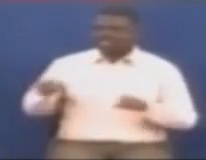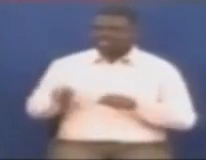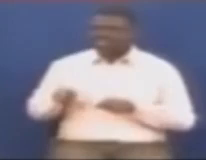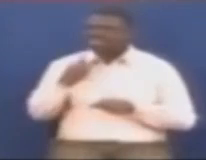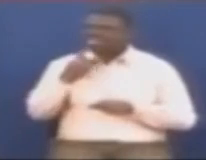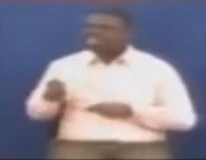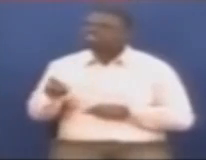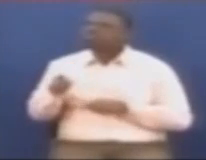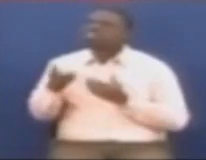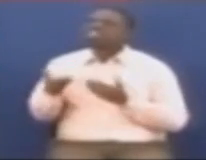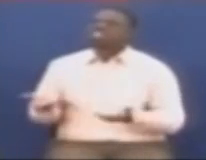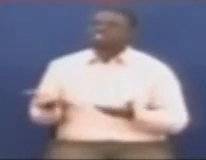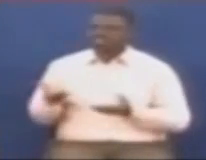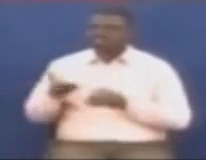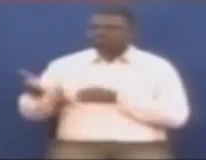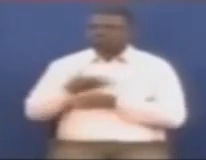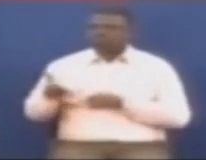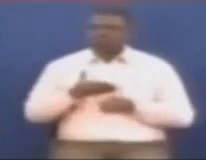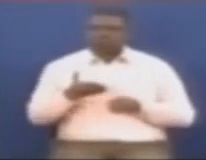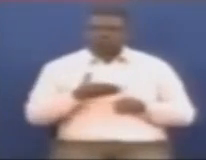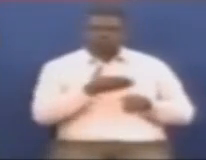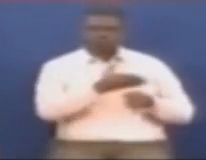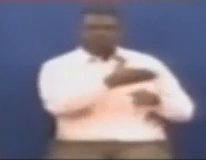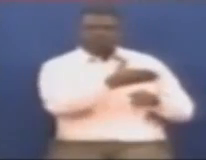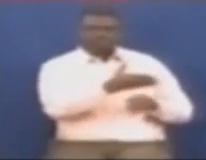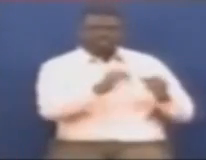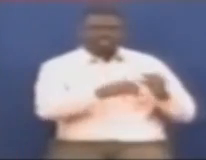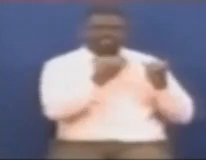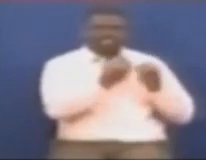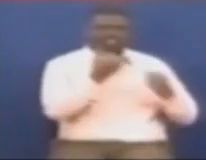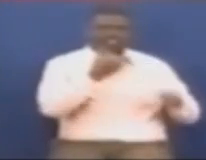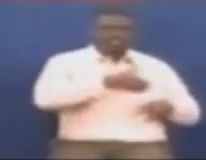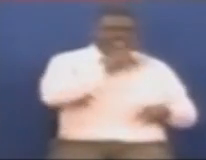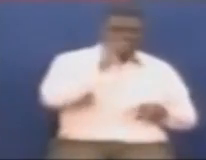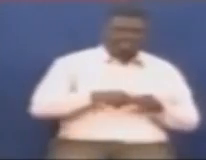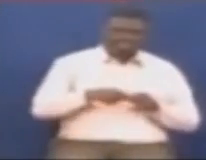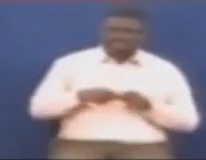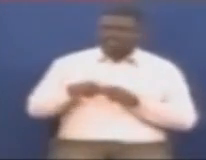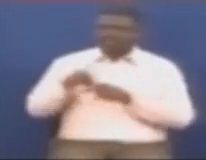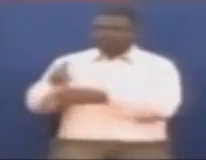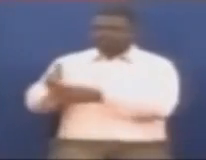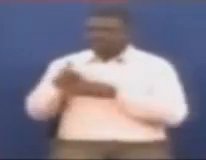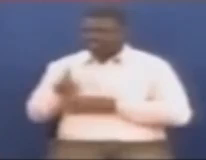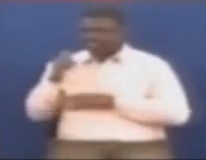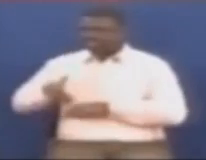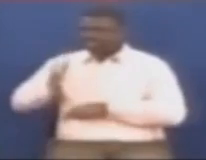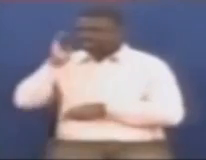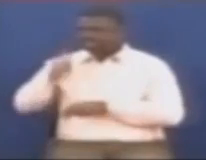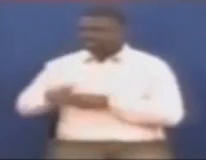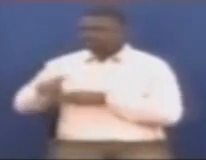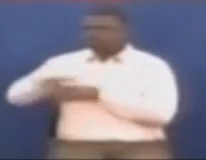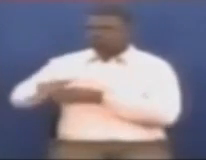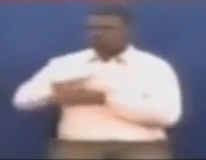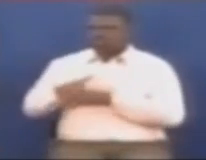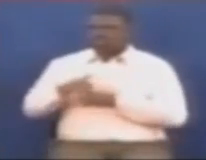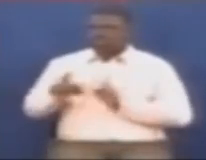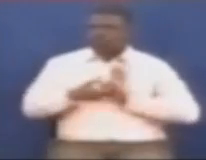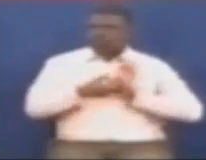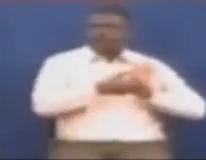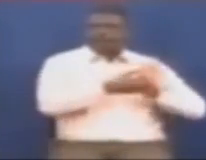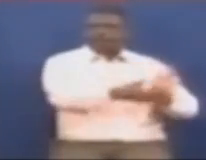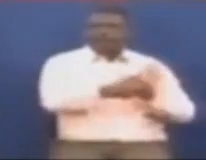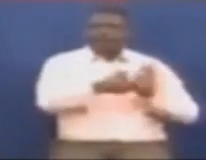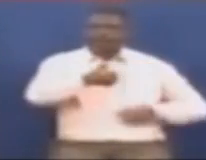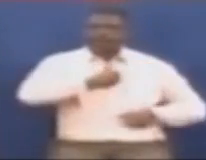binafsi. Ninapenda kulishibitia bunge kuwa serikali itaendelea kuokoa fedha